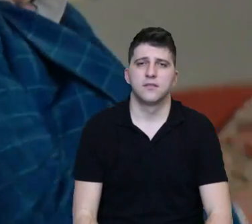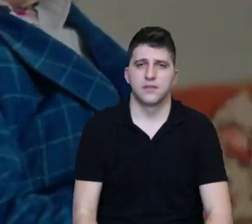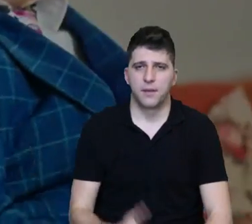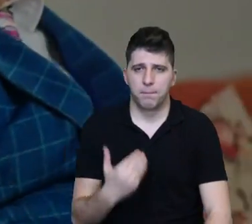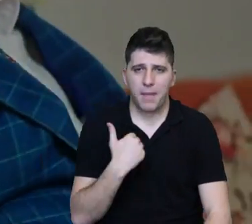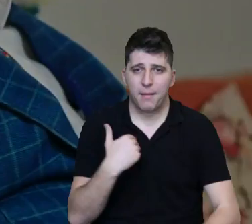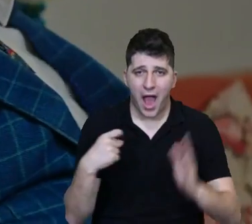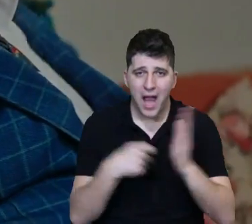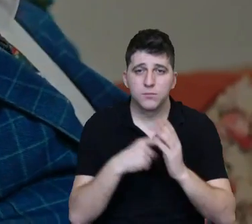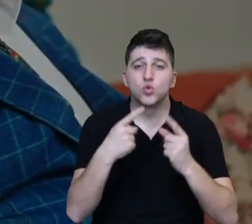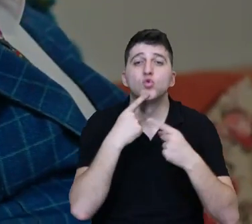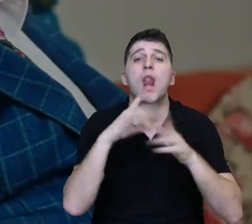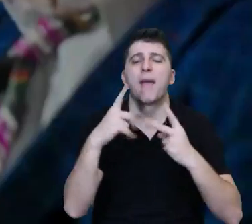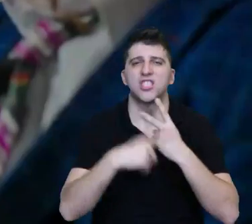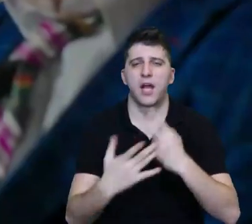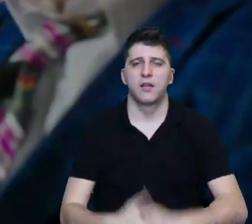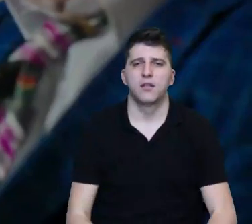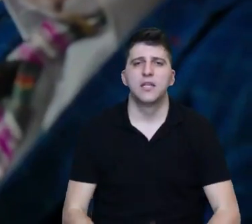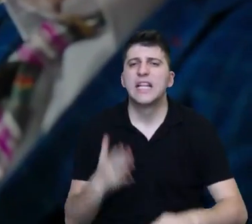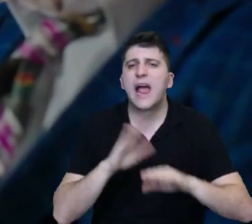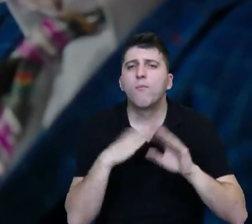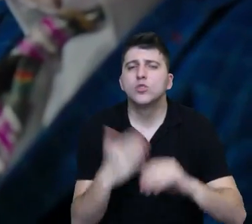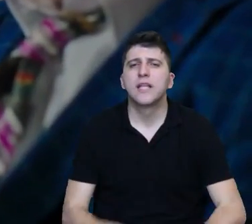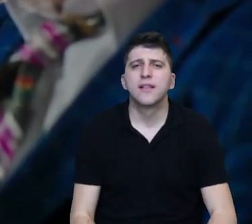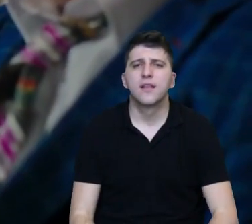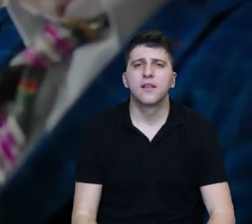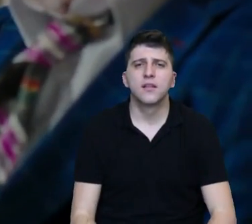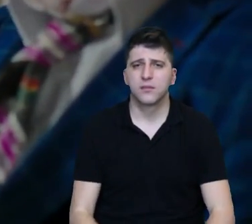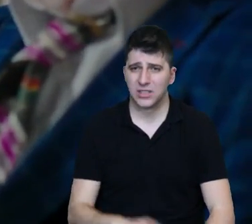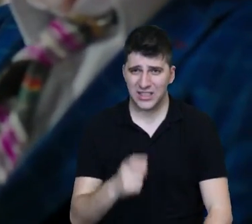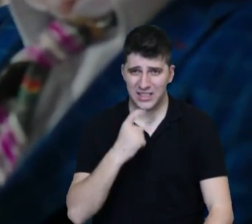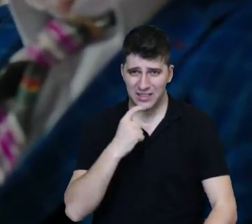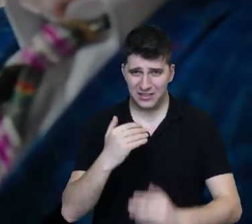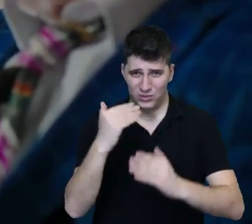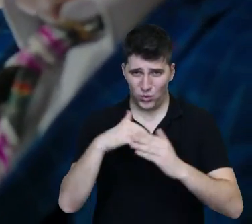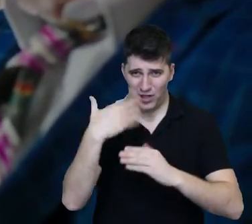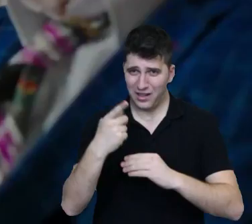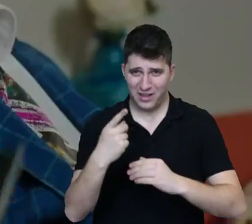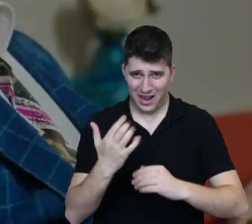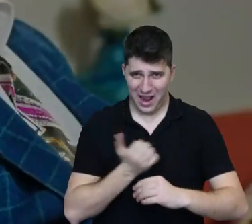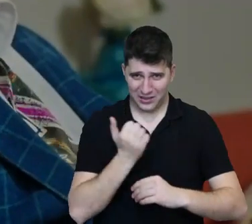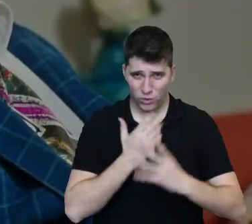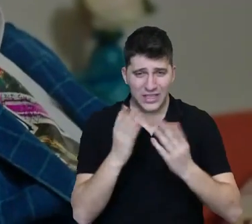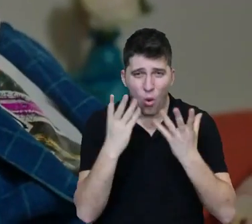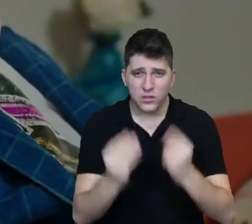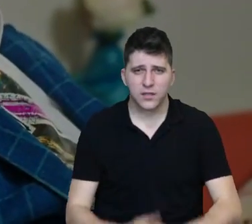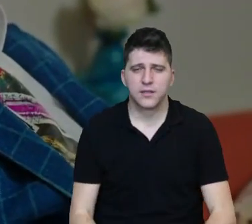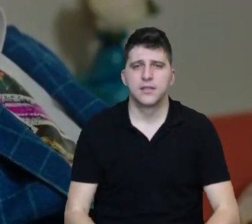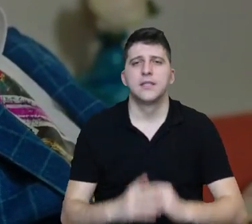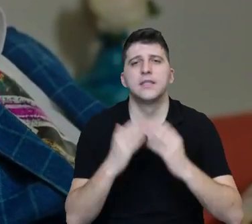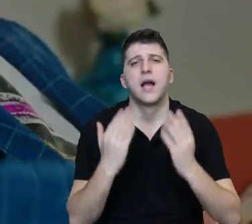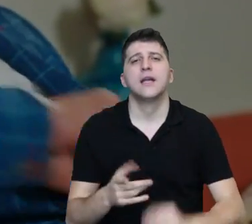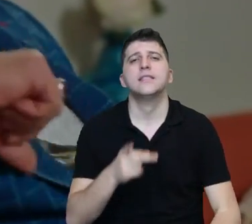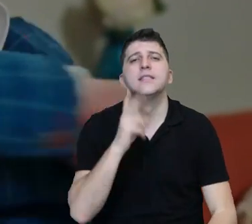Benim adımı ağzına alma Yaşar. Ne yapıyorsun sen? Ha? Bu yaştan sonra artist mi olacaksın? Ne olacaksın? Ya